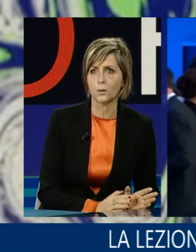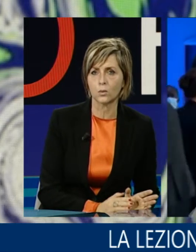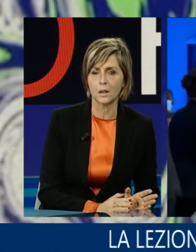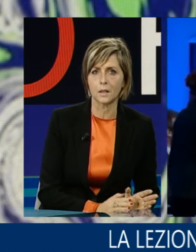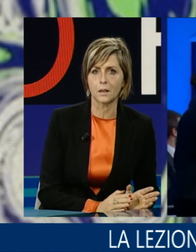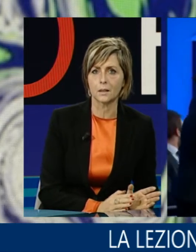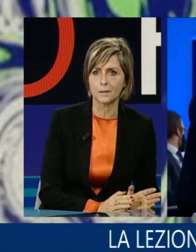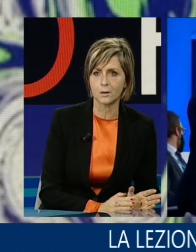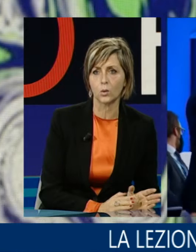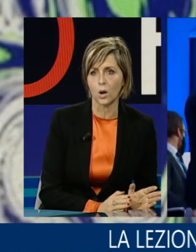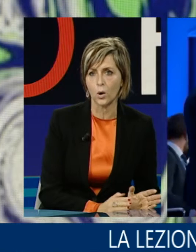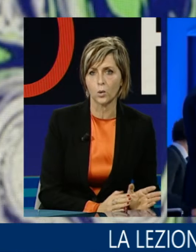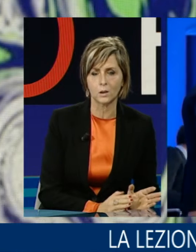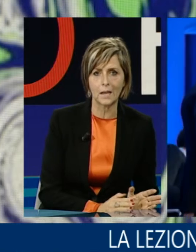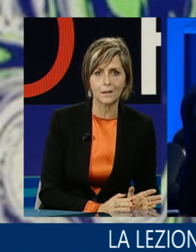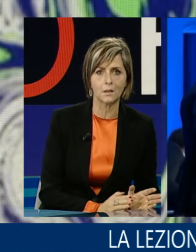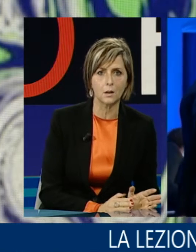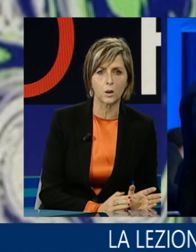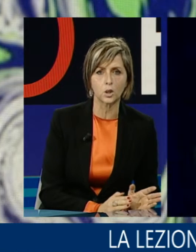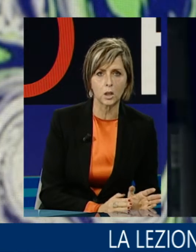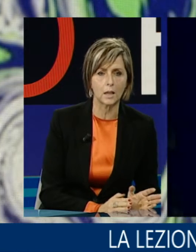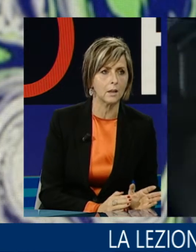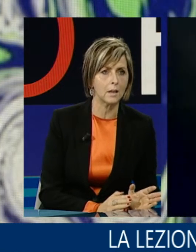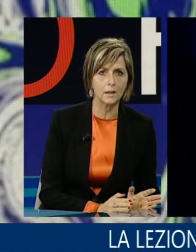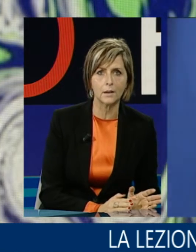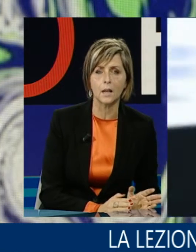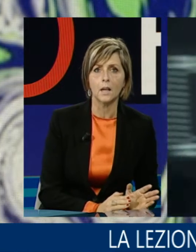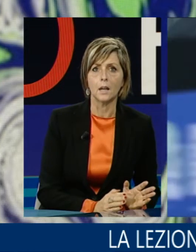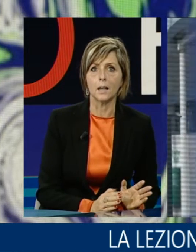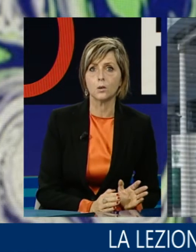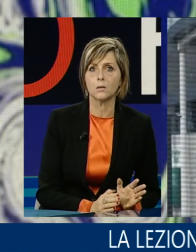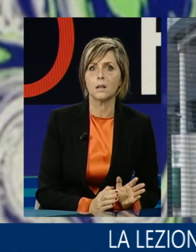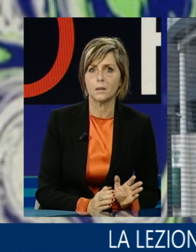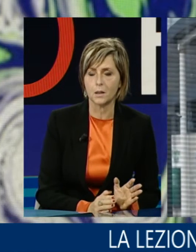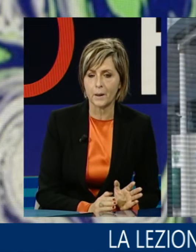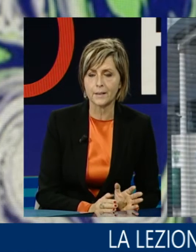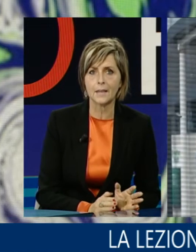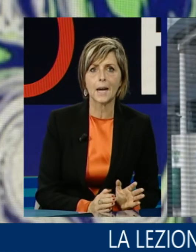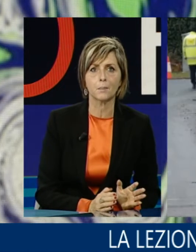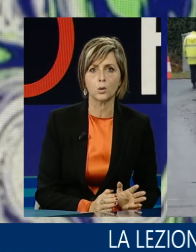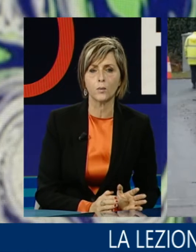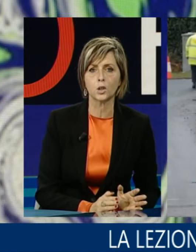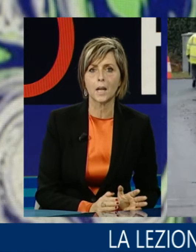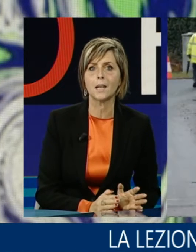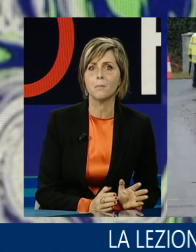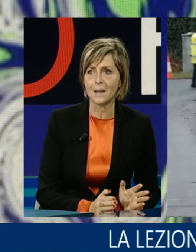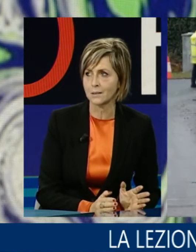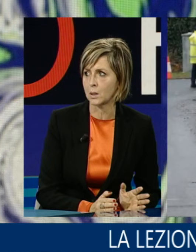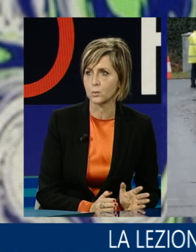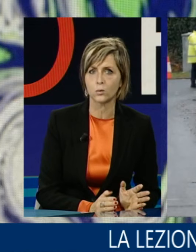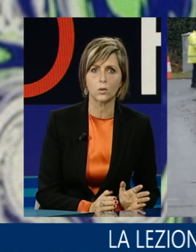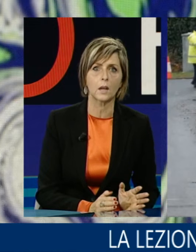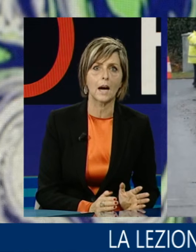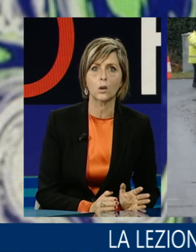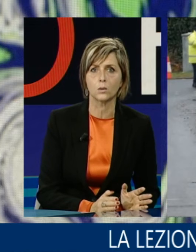adegua le nazioni o i continenti tipo la Cina, l'India, i paesi arabi dove c'è il massimo